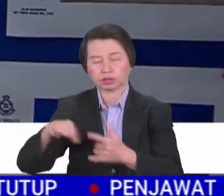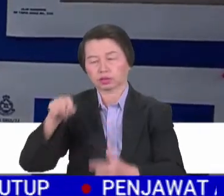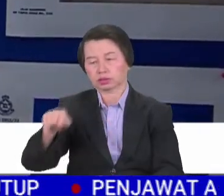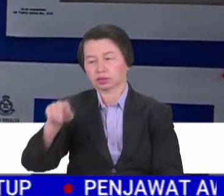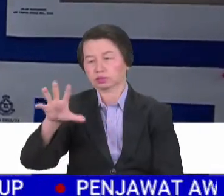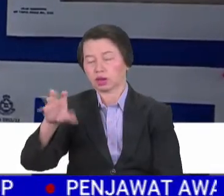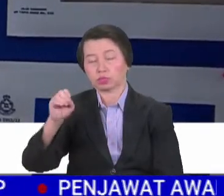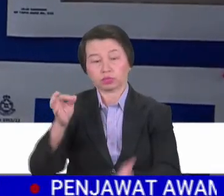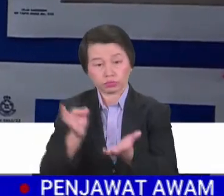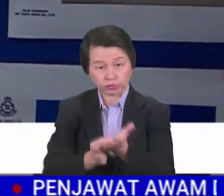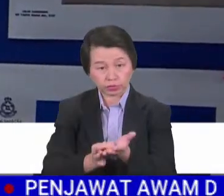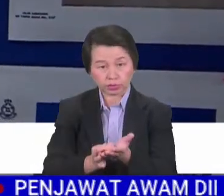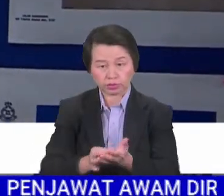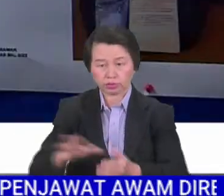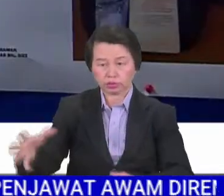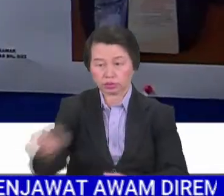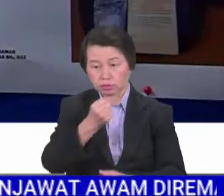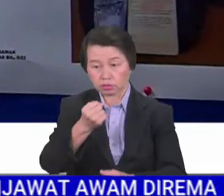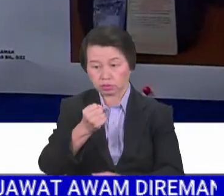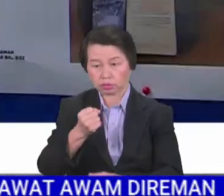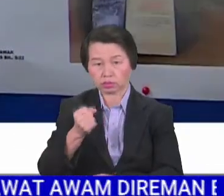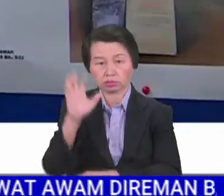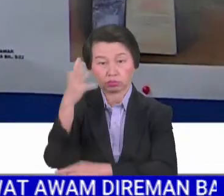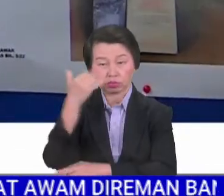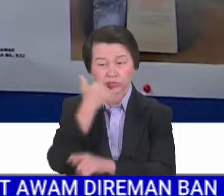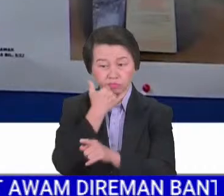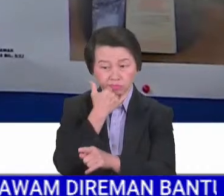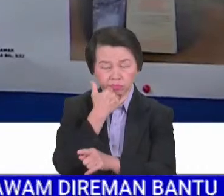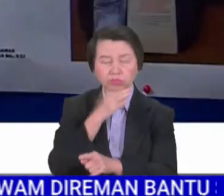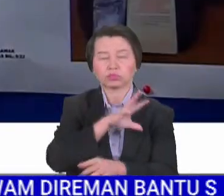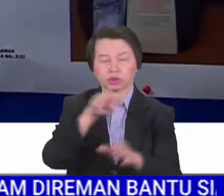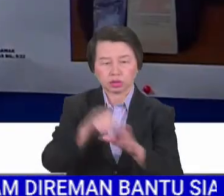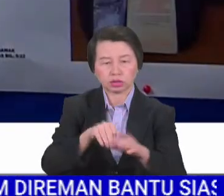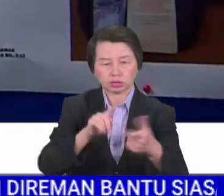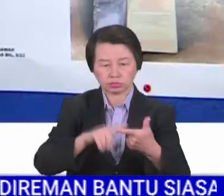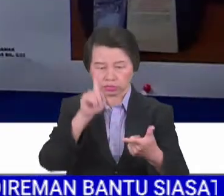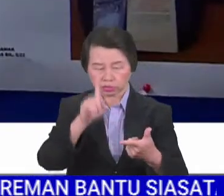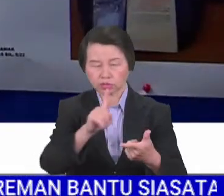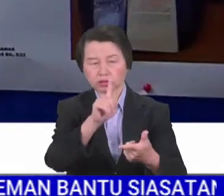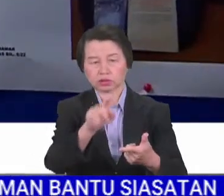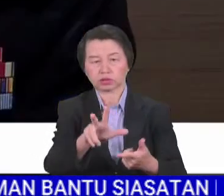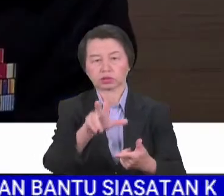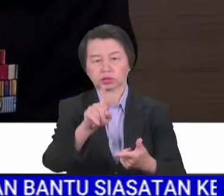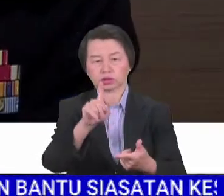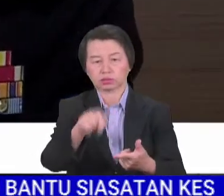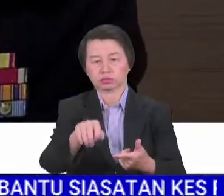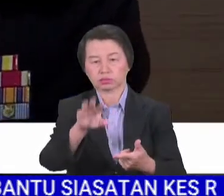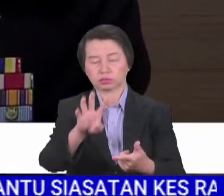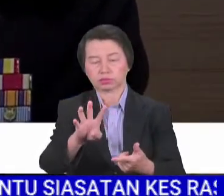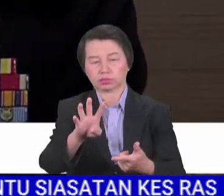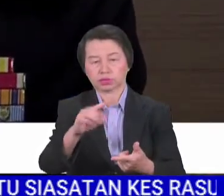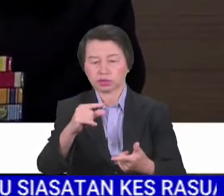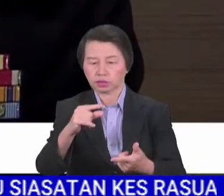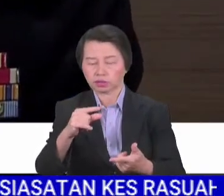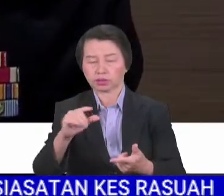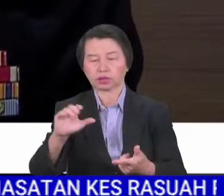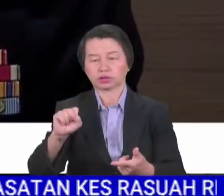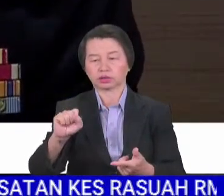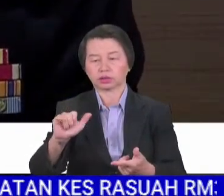RM69,618.50. Selain rampasan tanaman terlarang itu, ia turut melibatkan 131.4 gram